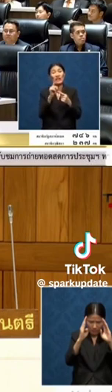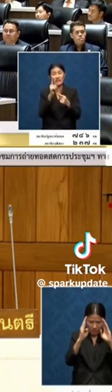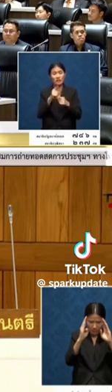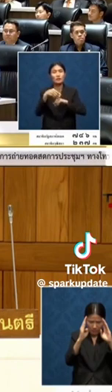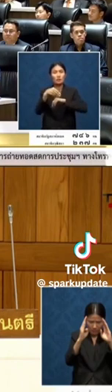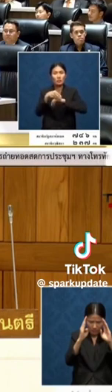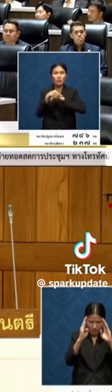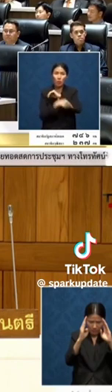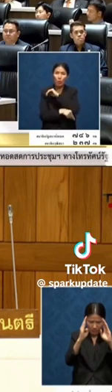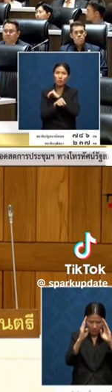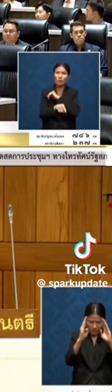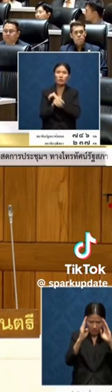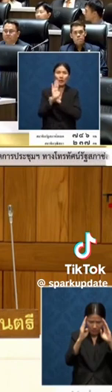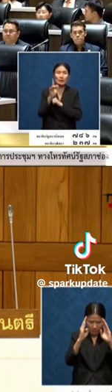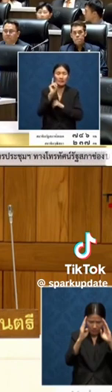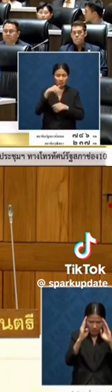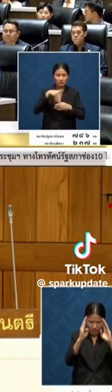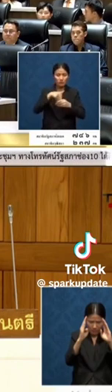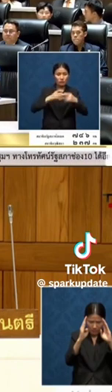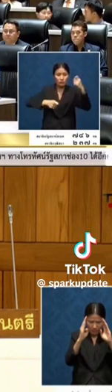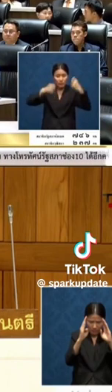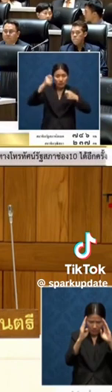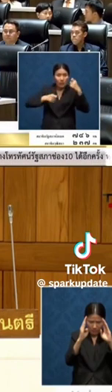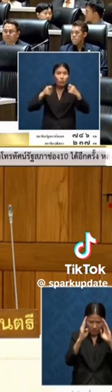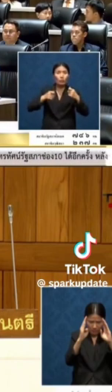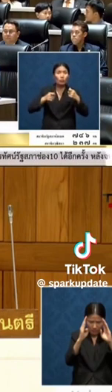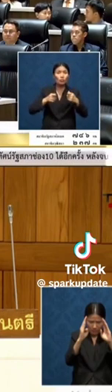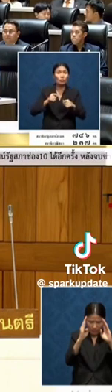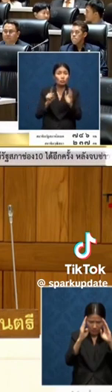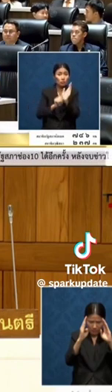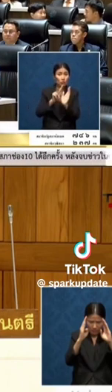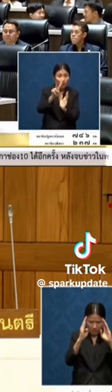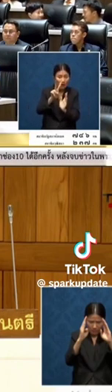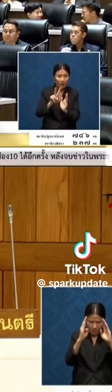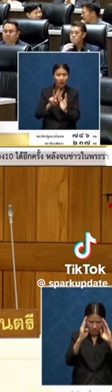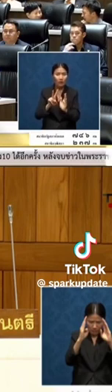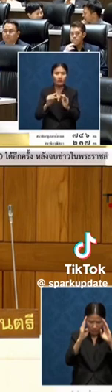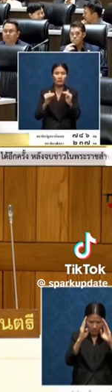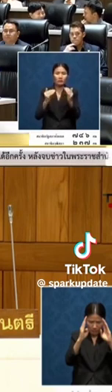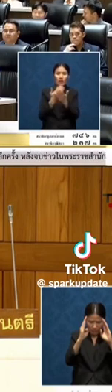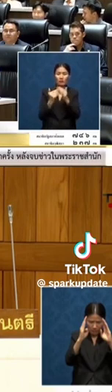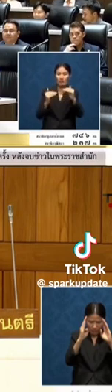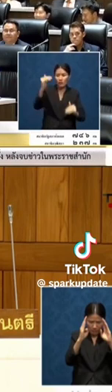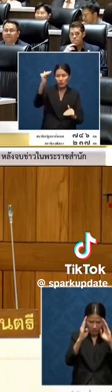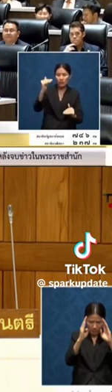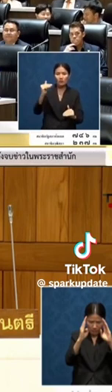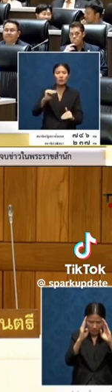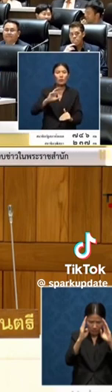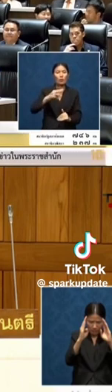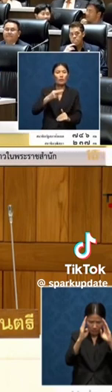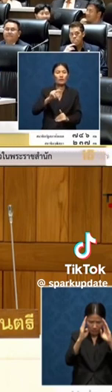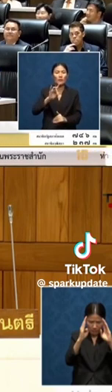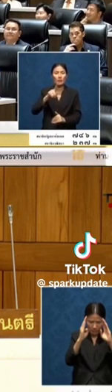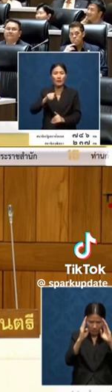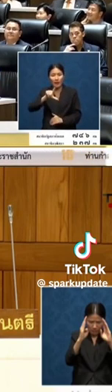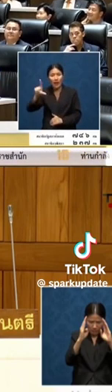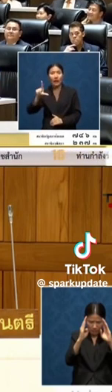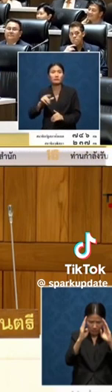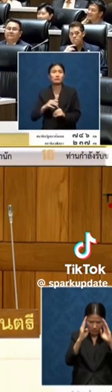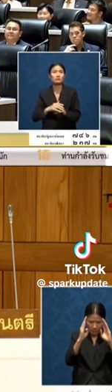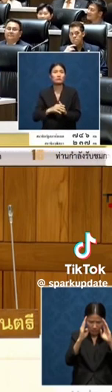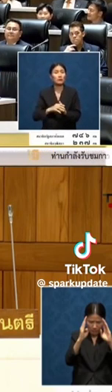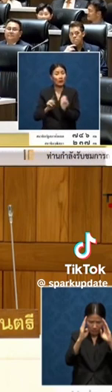มีส่วนต่างมากถึง 68,000 ล้านบาทแล้วทำไมจะประมูลครั้งที่3ไม่ได้ไปทบทวนดูนะ